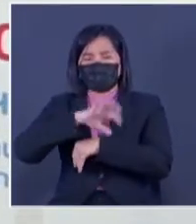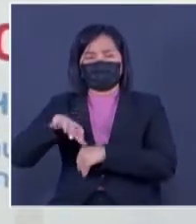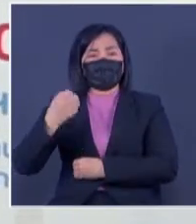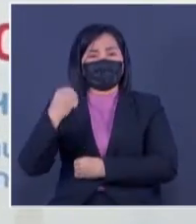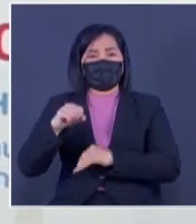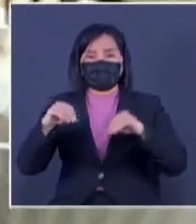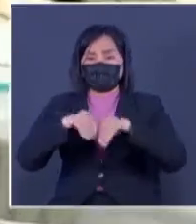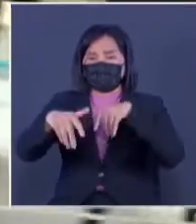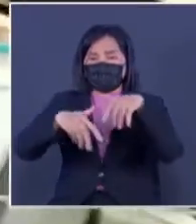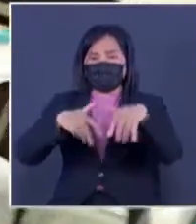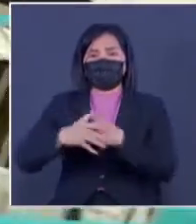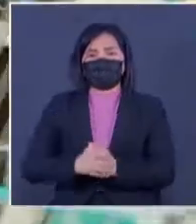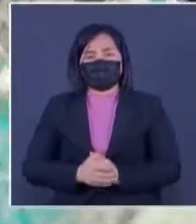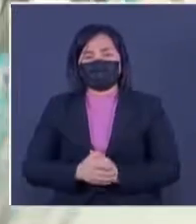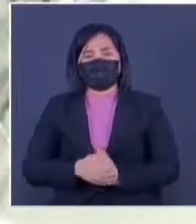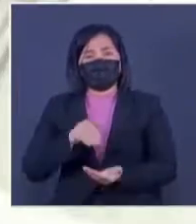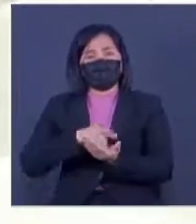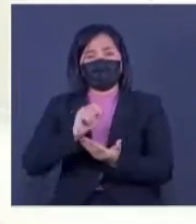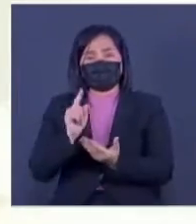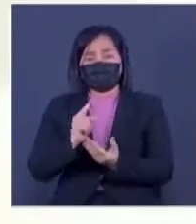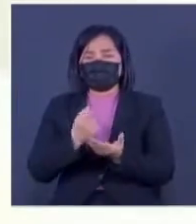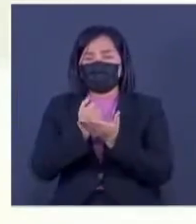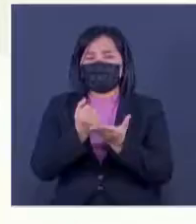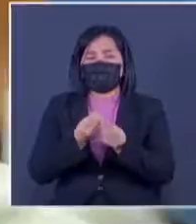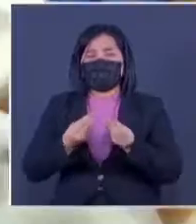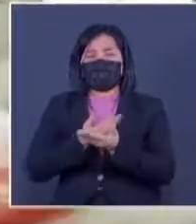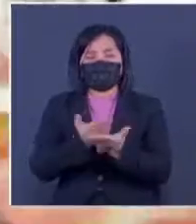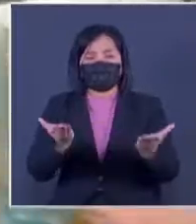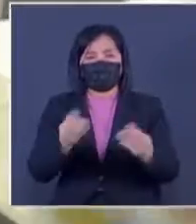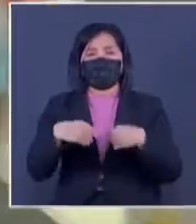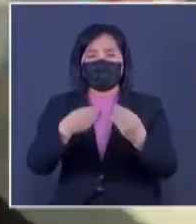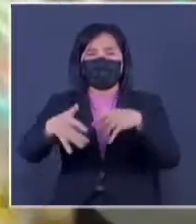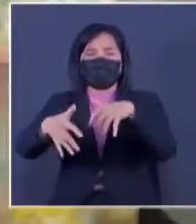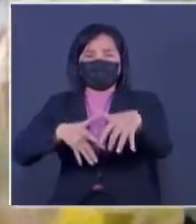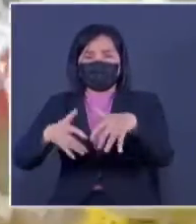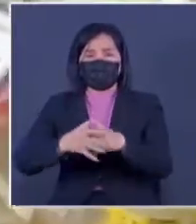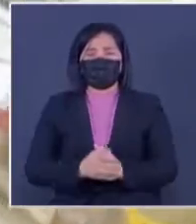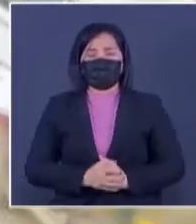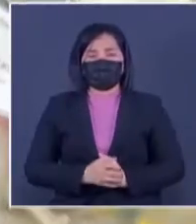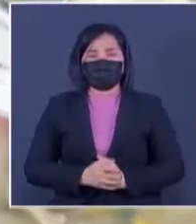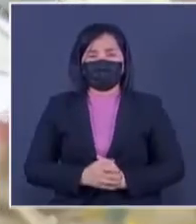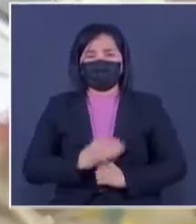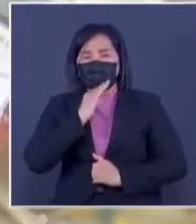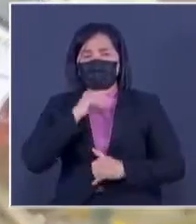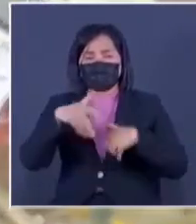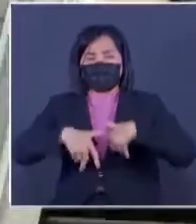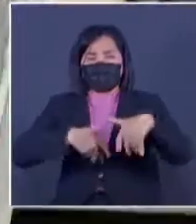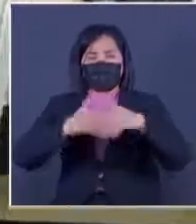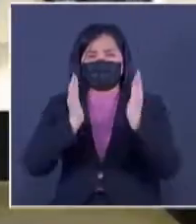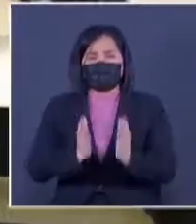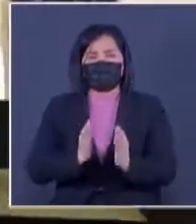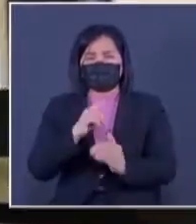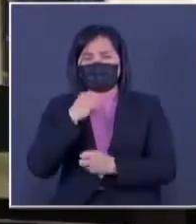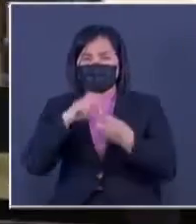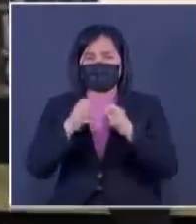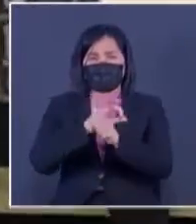ยู่ใกล้ชุมชนต่างๆเป็นจุดศูนย์กลางในการกระจายความช่วยเหลือส่งต่อให้กับชุมชนและประชาชนที่ได้รับผลกระทบจากโควิ